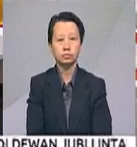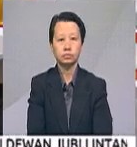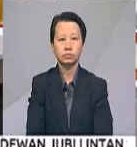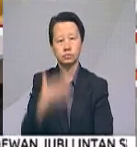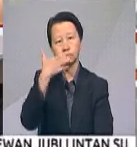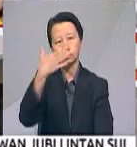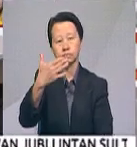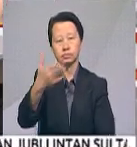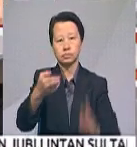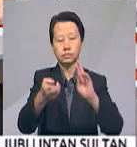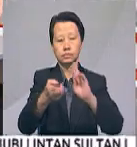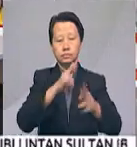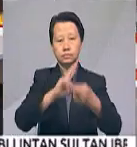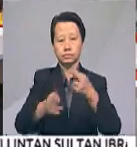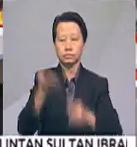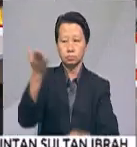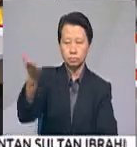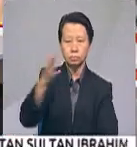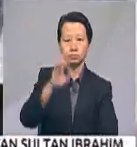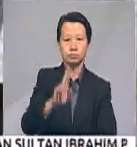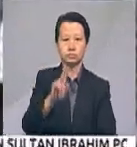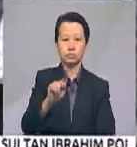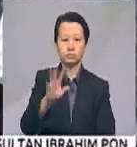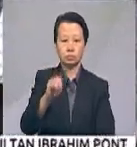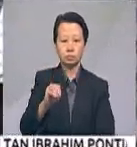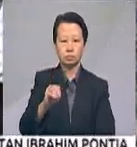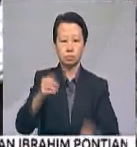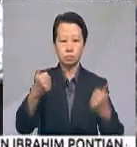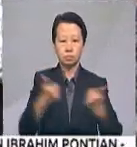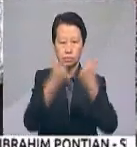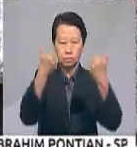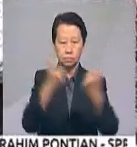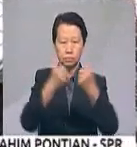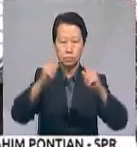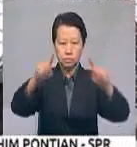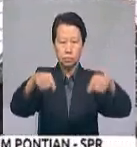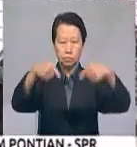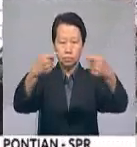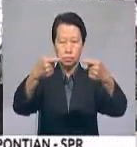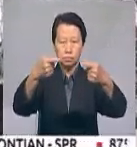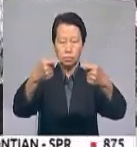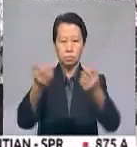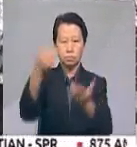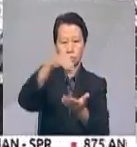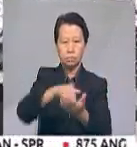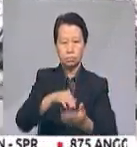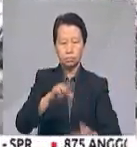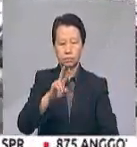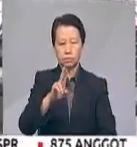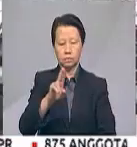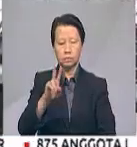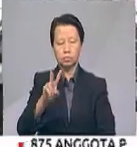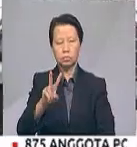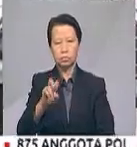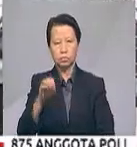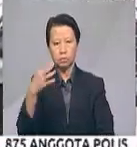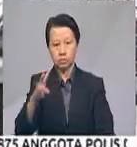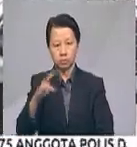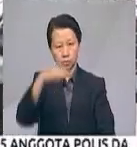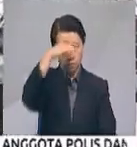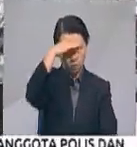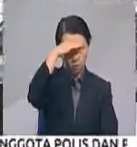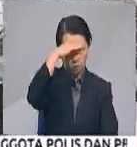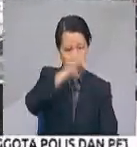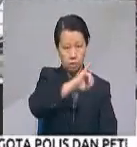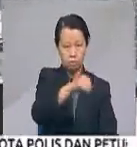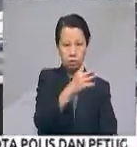Terima kasih rakan penyampai di Angkasa Puri. Perlawanan final ulangan Piala Malaysia 2017 antara pasukan Johor Darul